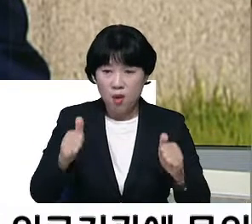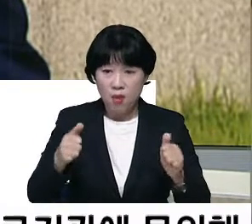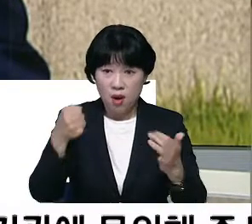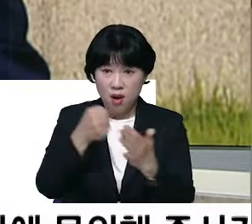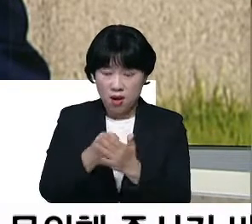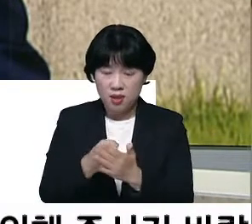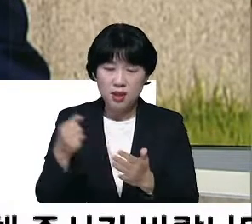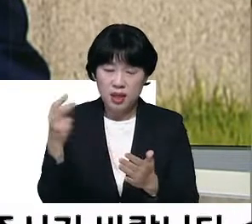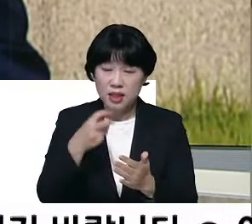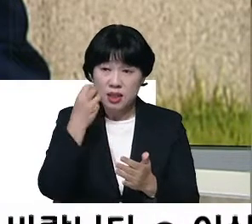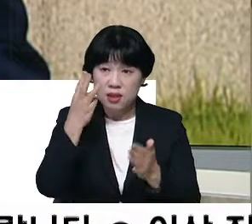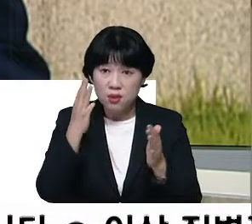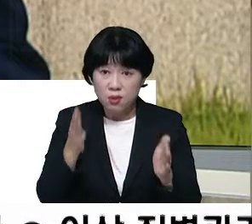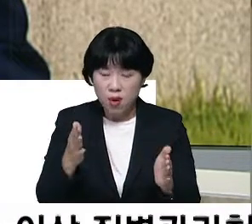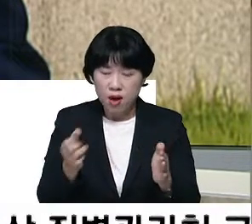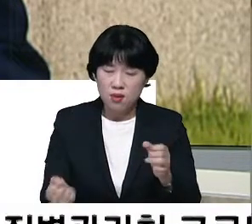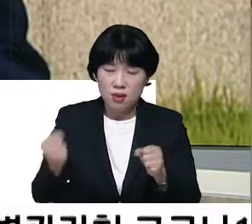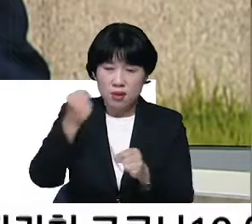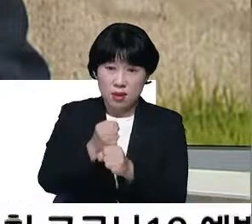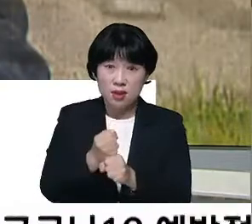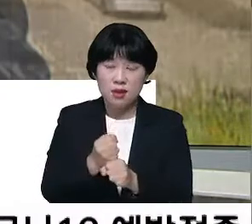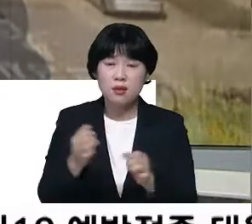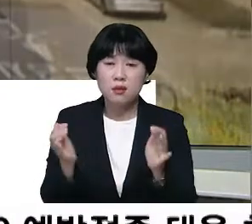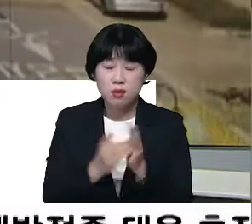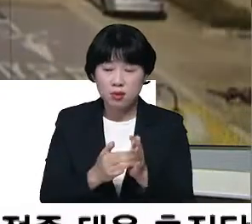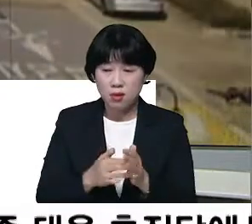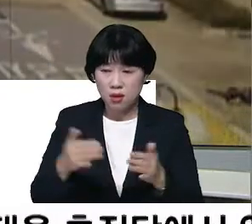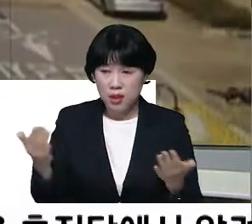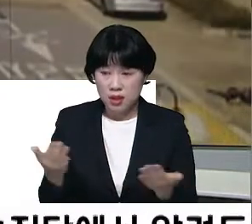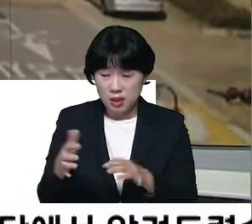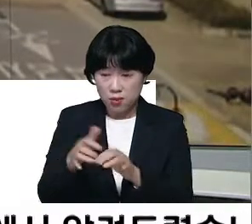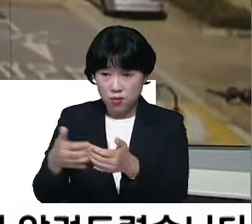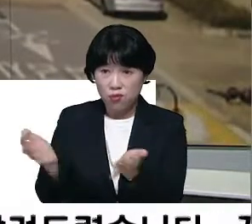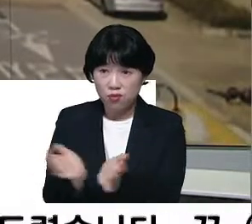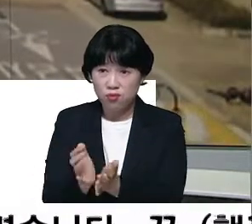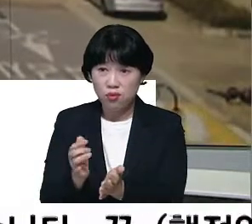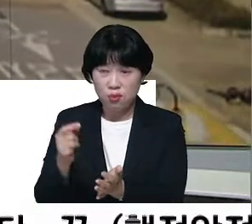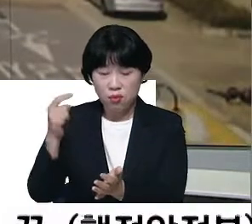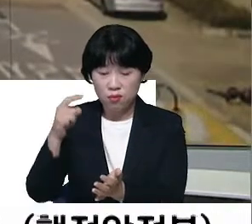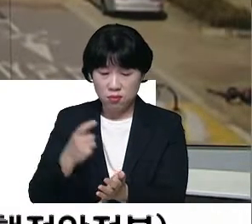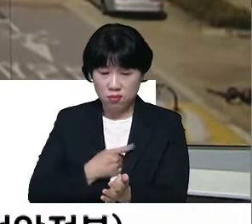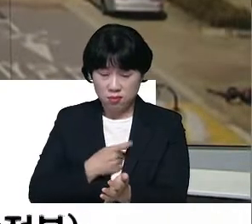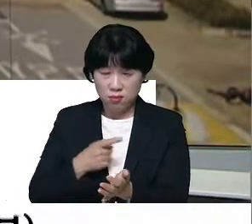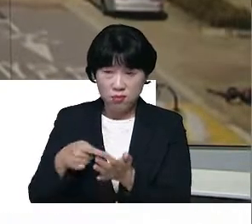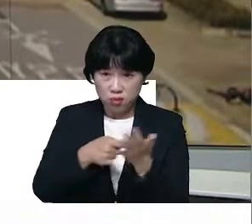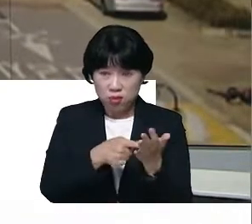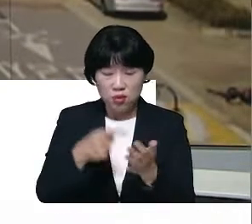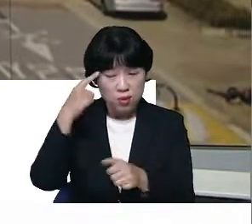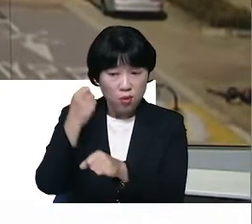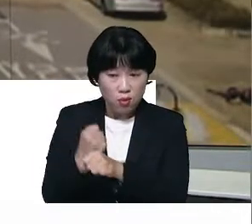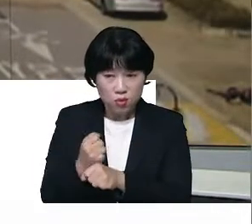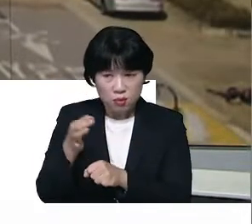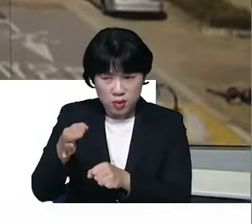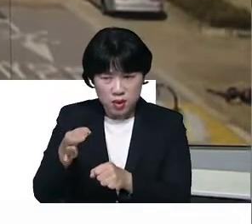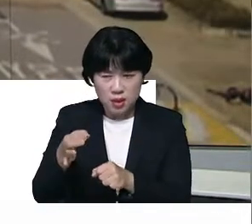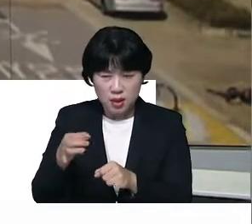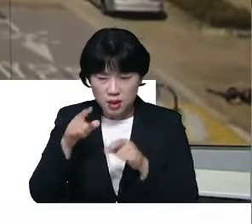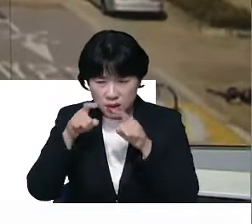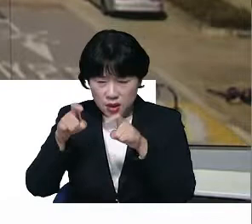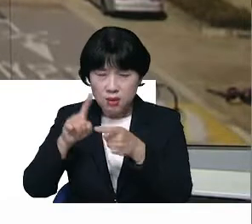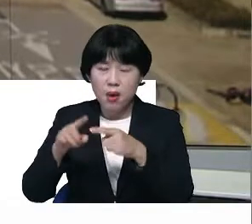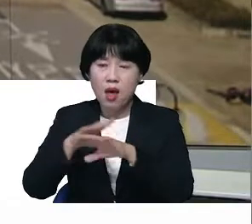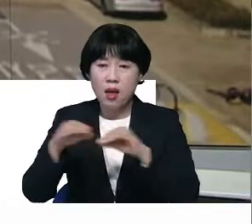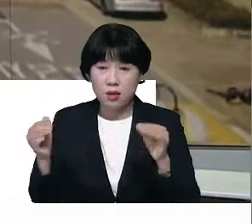복귀했습니다 노조가 제기한 연구비 의혹이 해소돼 있고 2 4회 이미 부당하다는 법원 판단 까지 나오면서